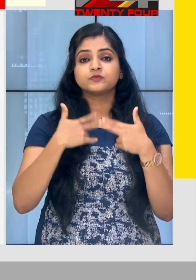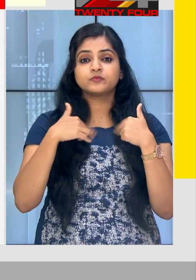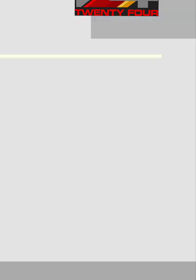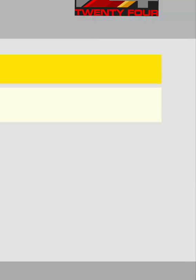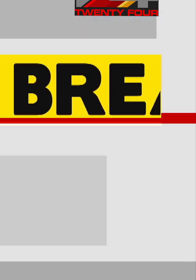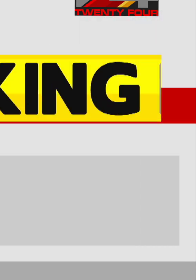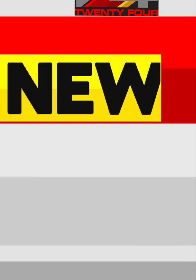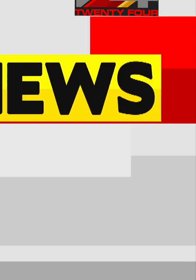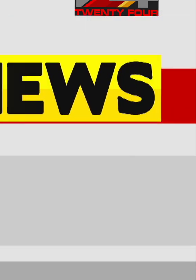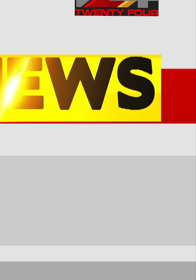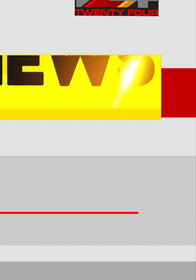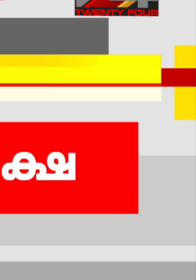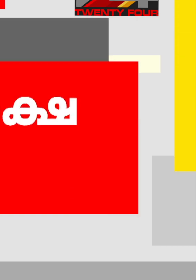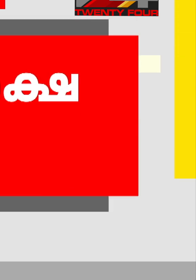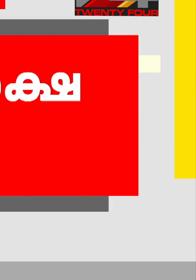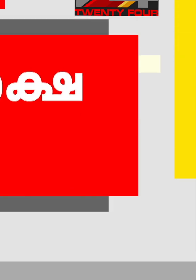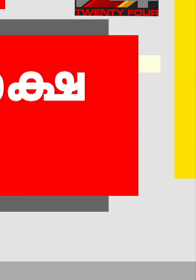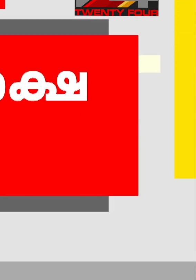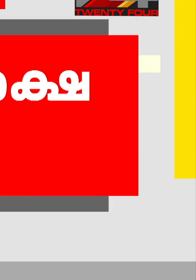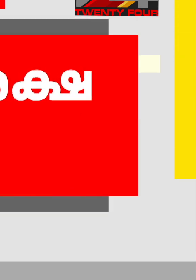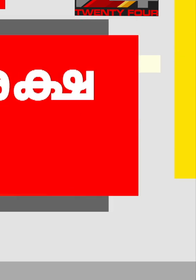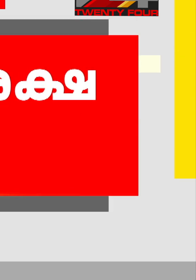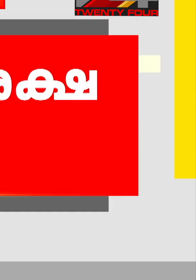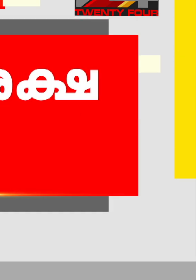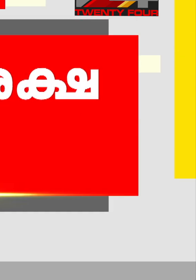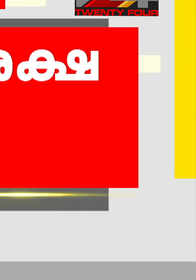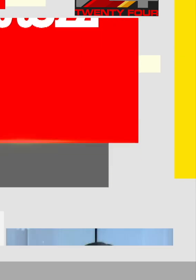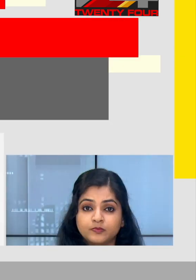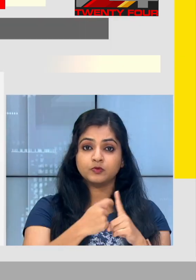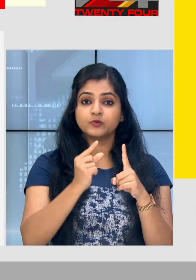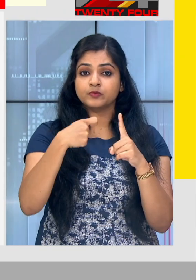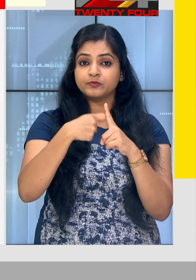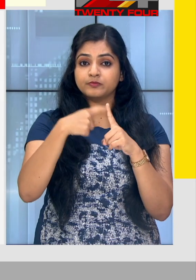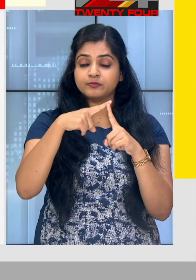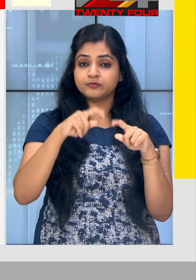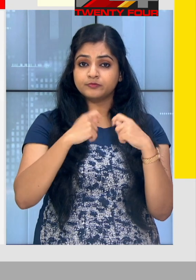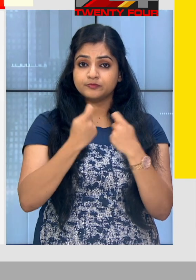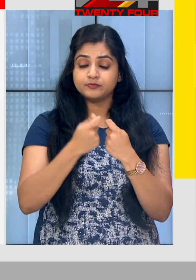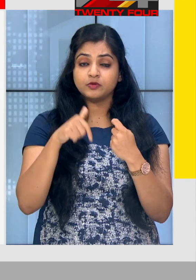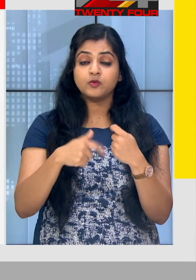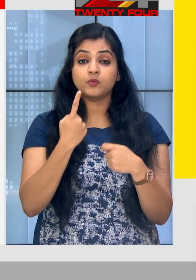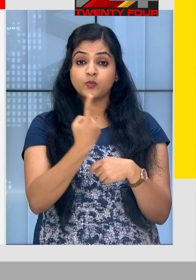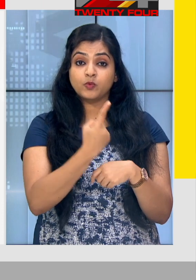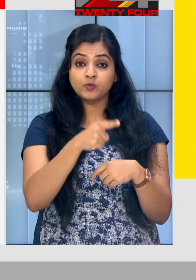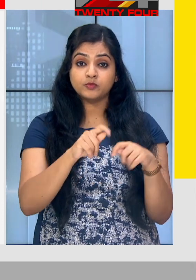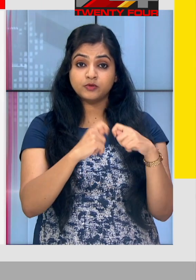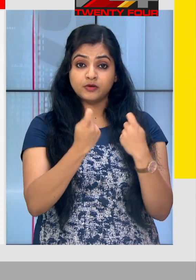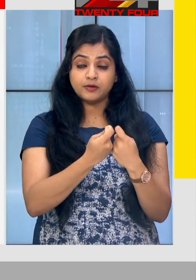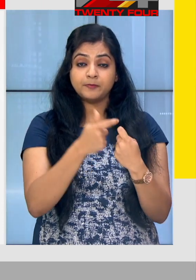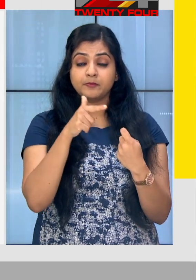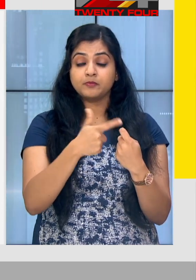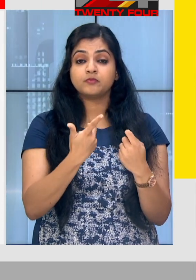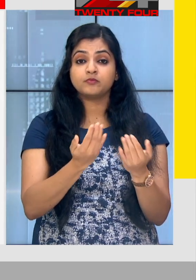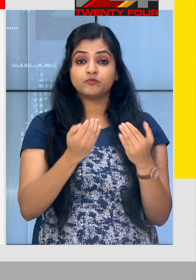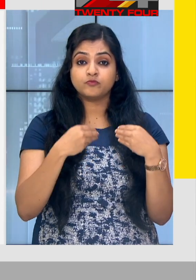ബന്ധപ്പെട്ട കുക്കി വിഭാഗ സംഘടനകൾ ഉയർത്തിയ പരാമർശങ്ങൾ, അത് ഏതെങ്കിലും ഒരു വിഭാഗത്തിൻ്റെത് മാത്രമായി ഒരു